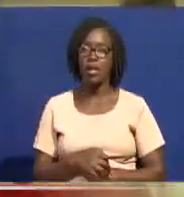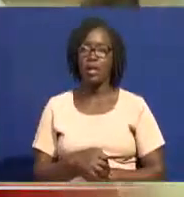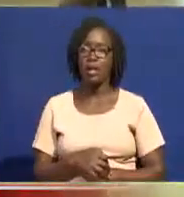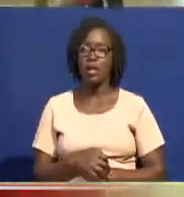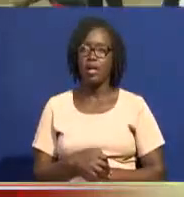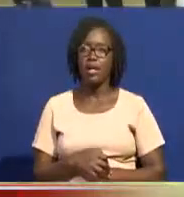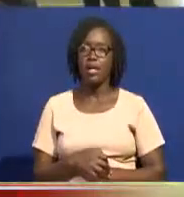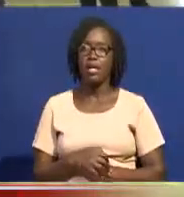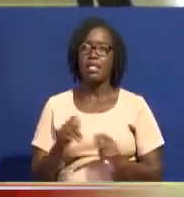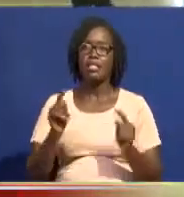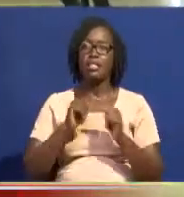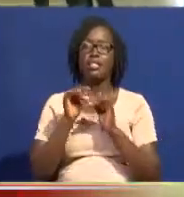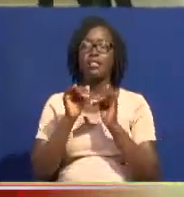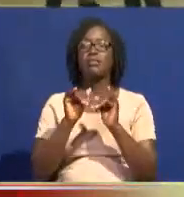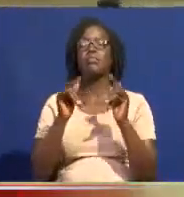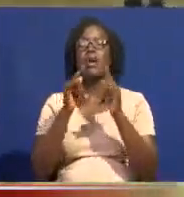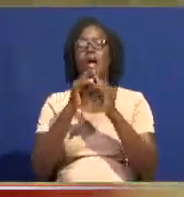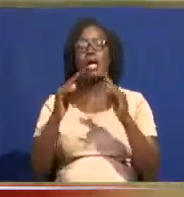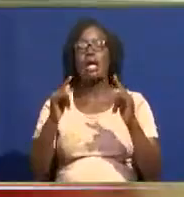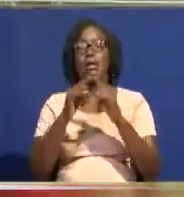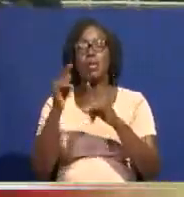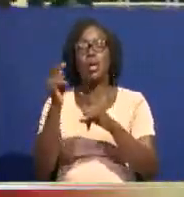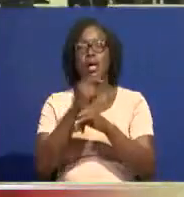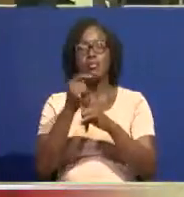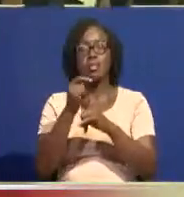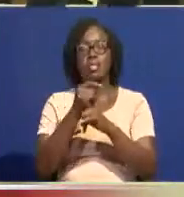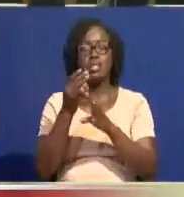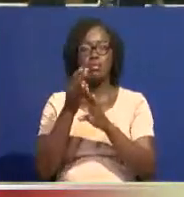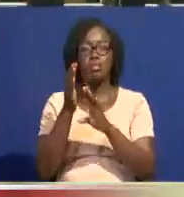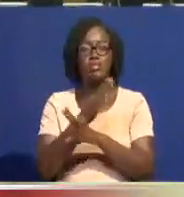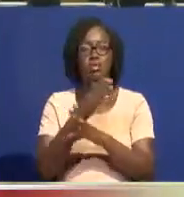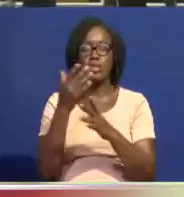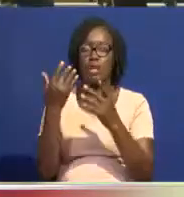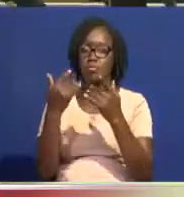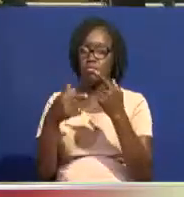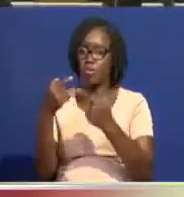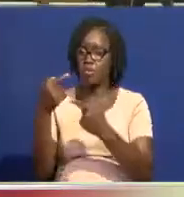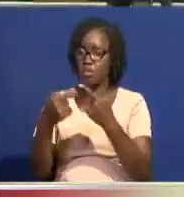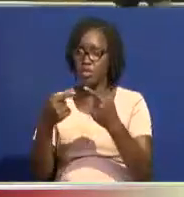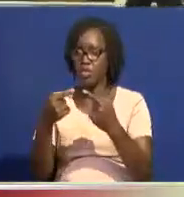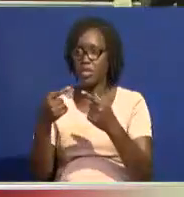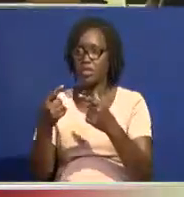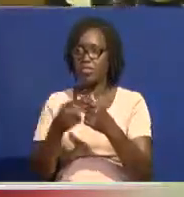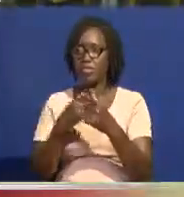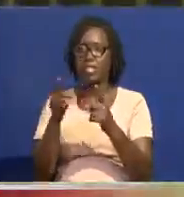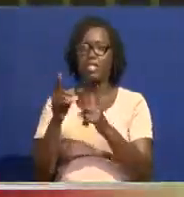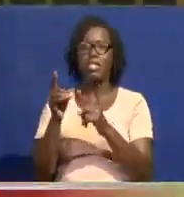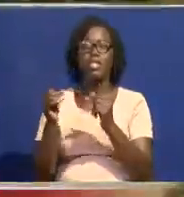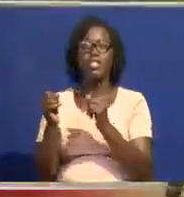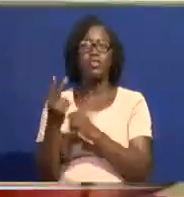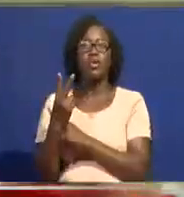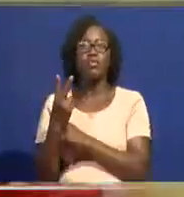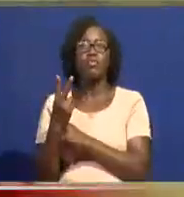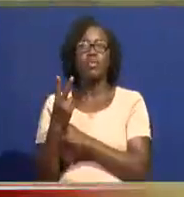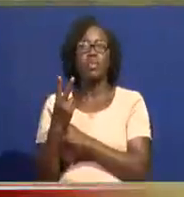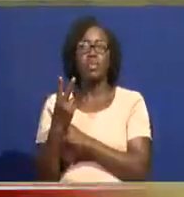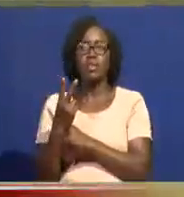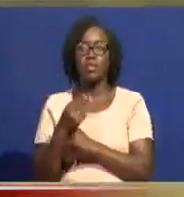Timu hizo zimekuwa kambini kunoa makali yao kabla ya michuano hiyo, huku mechi zao za ufunguzi zikiwa tarehe 12 mwezi huu.